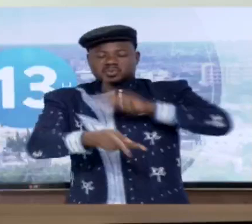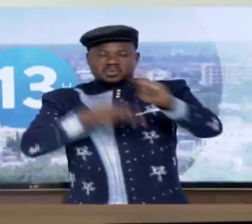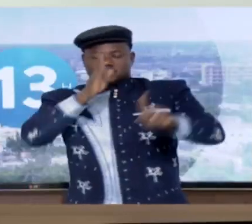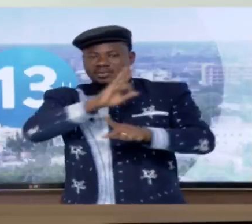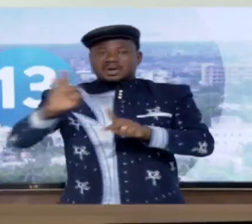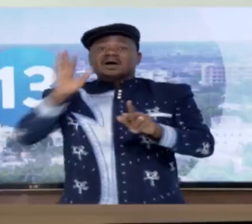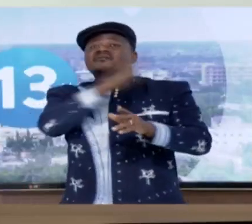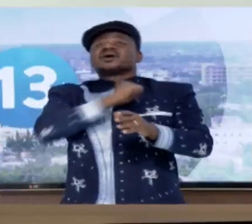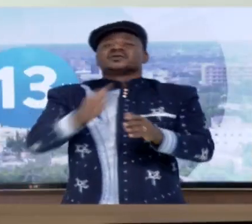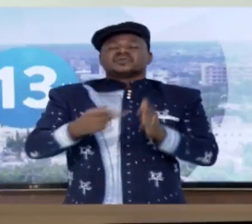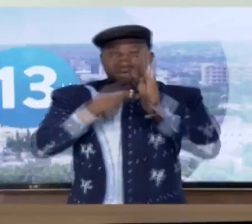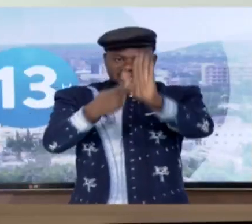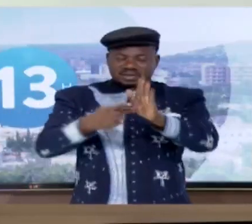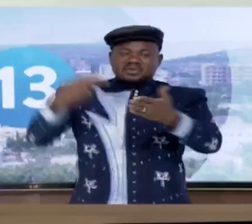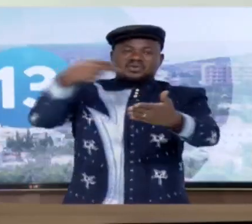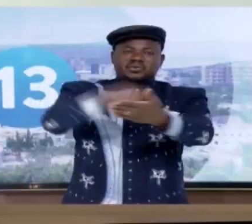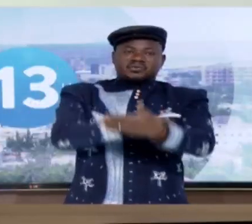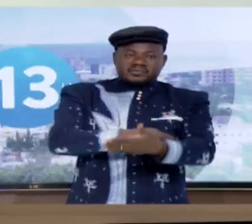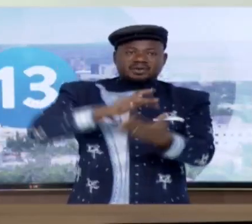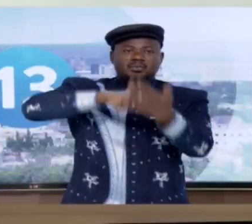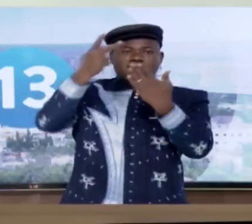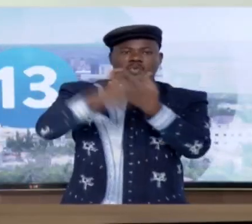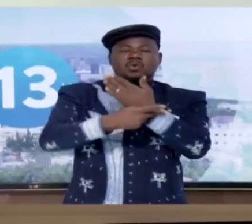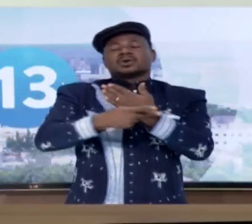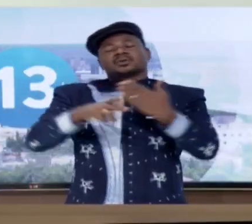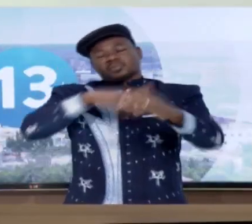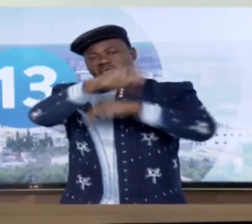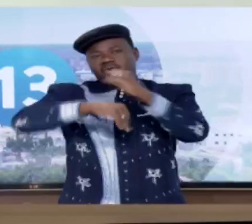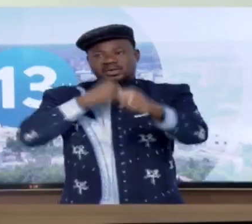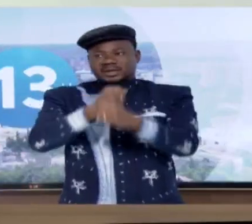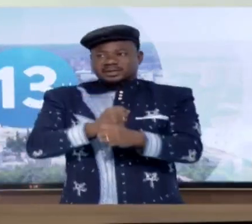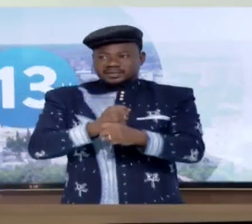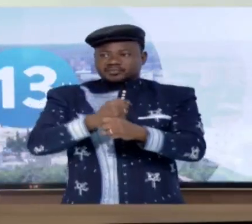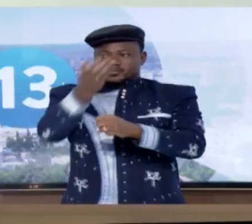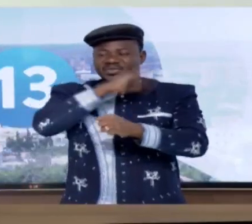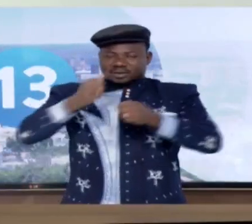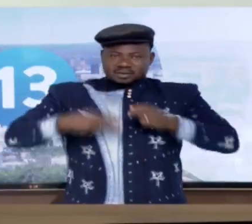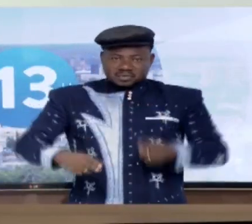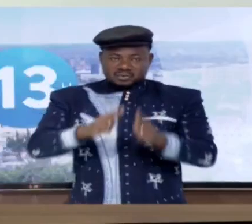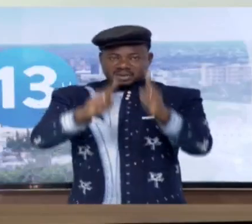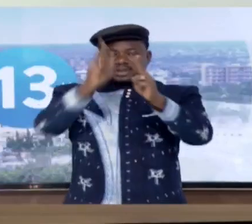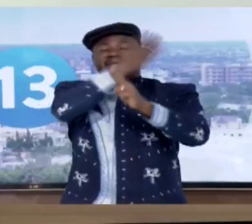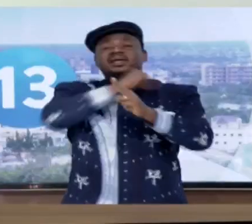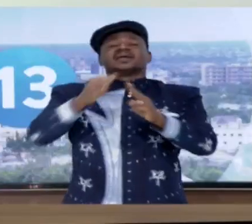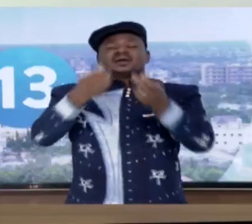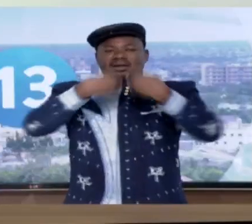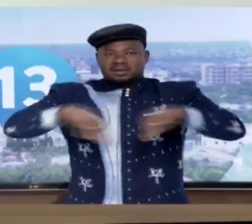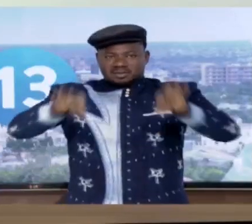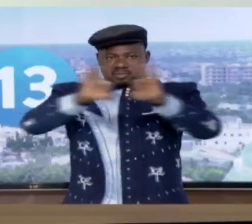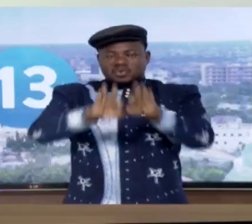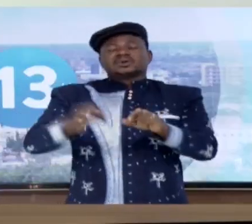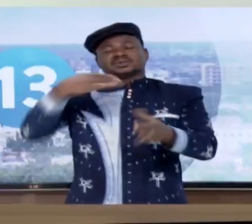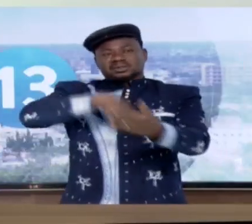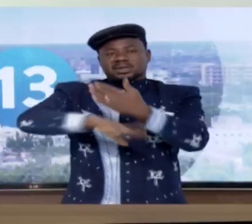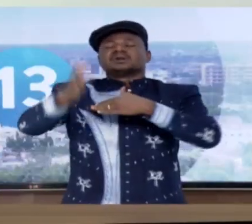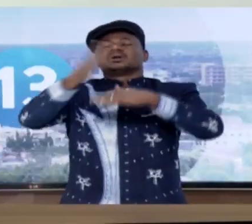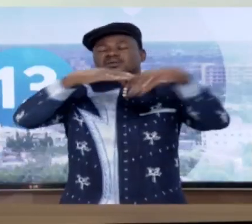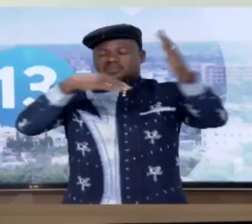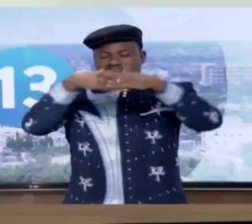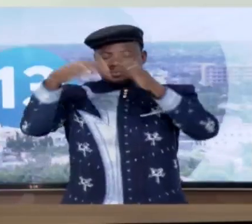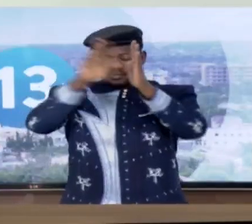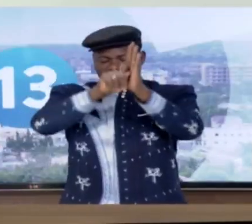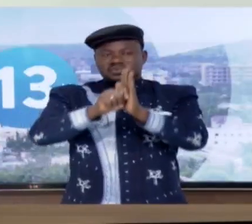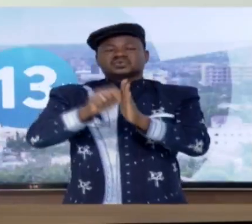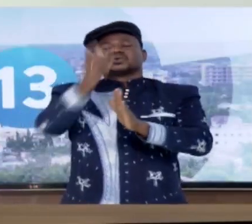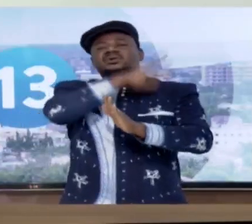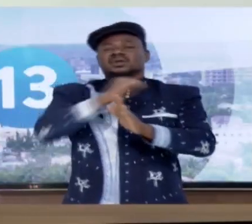cette année nouvelle. Des orientations basées sur l'urgence et la priorité des chantiers. C'est ainsi qu'au plan sécuritaire et de